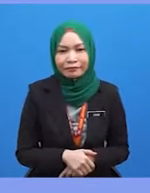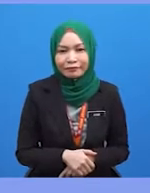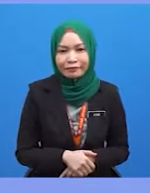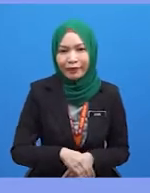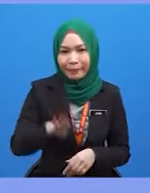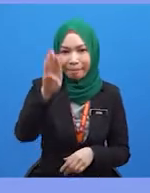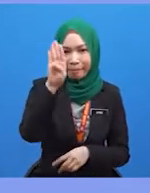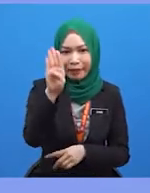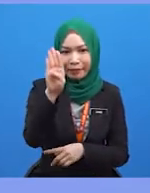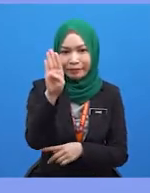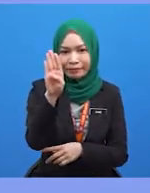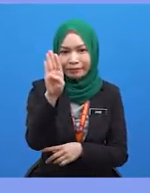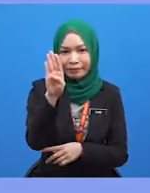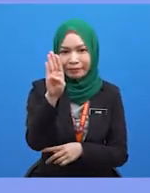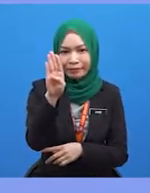B,